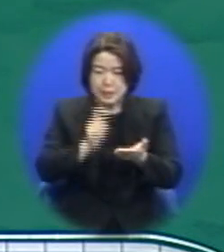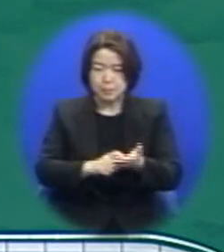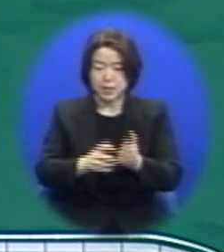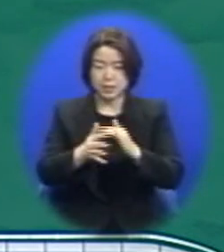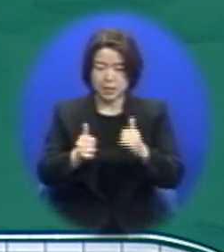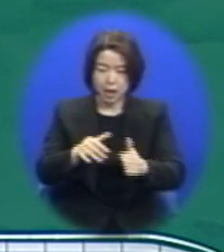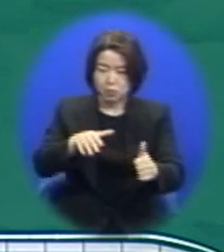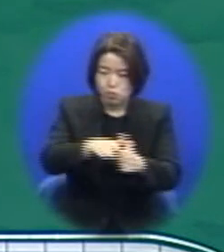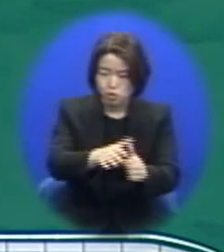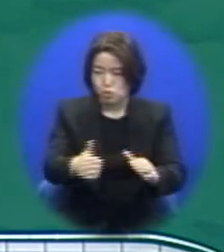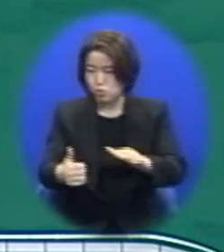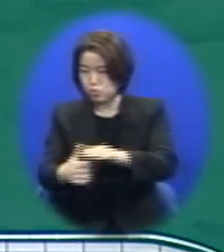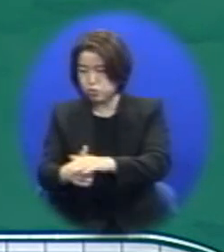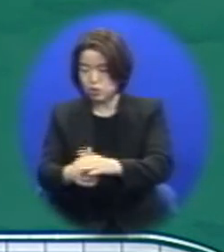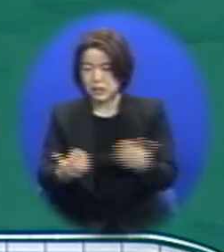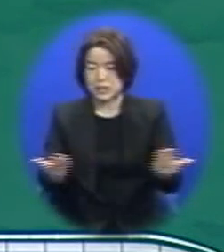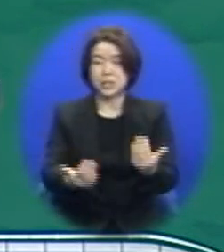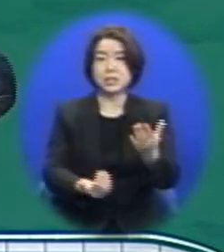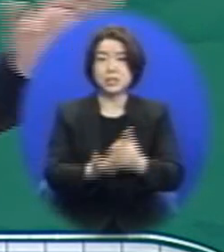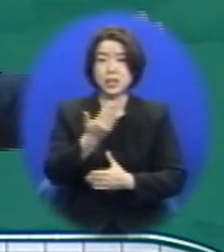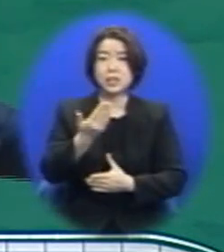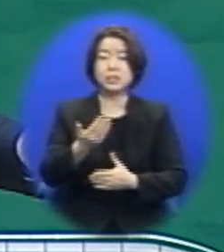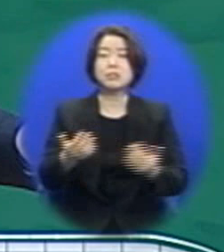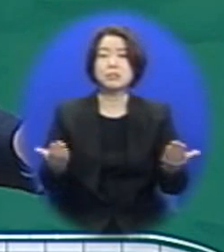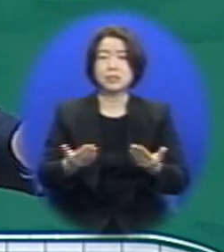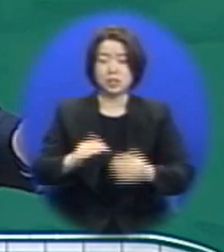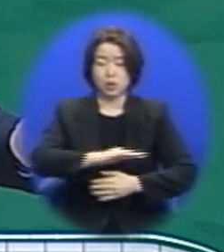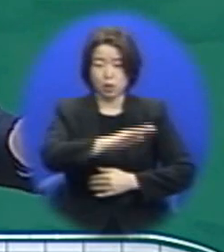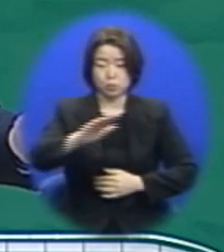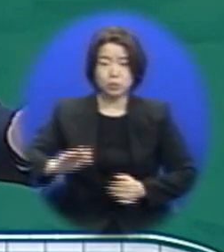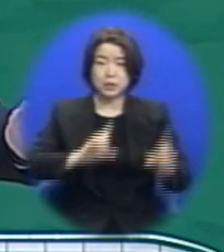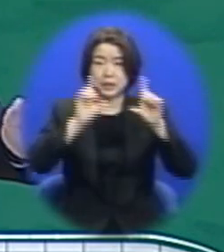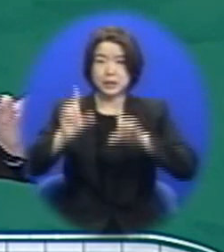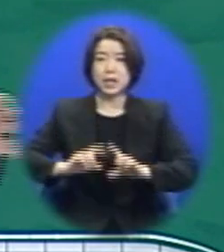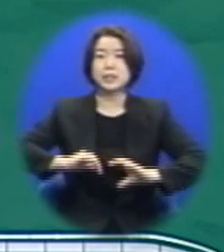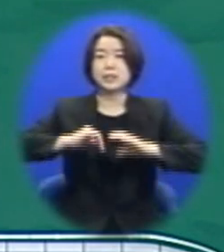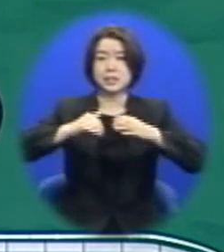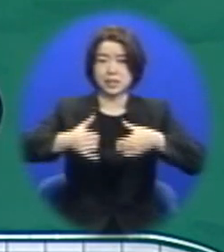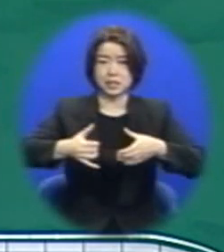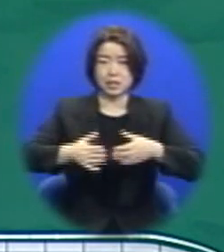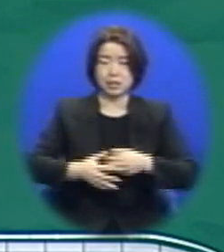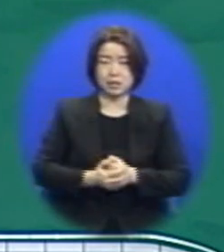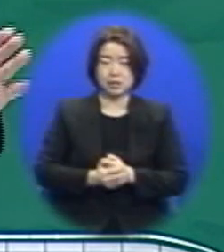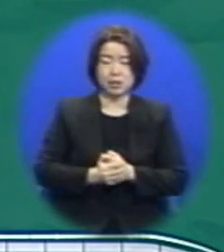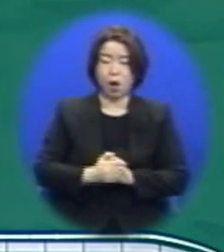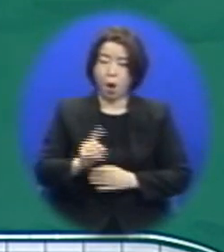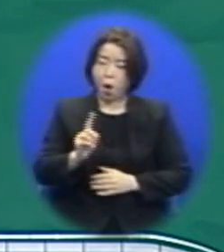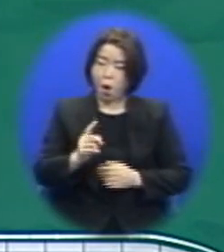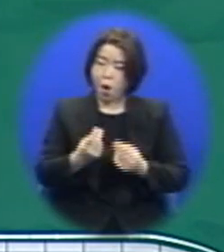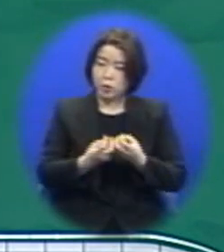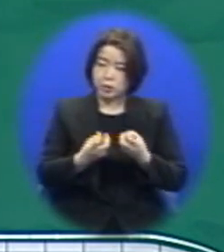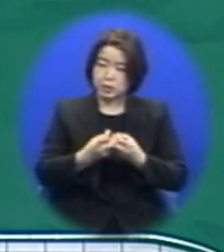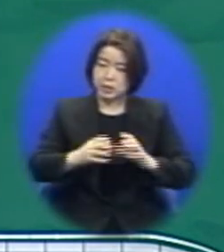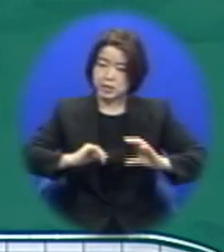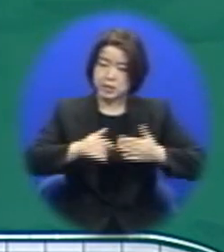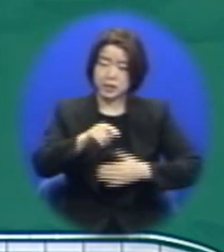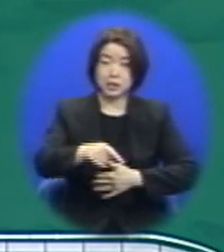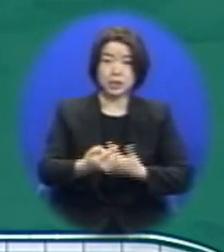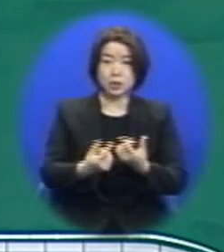죽는 일들이 벌어지는 것이 우리들이 사는 세상입니다. 어떻게 세상이 이렇게